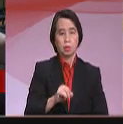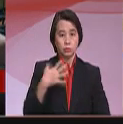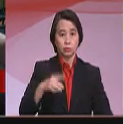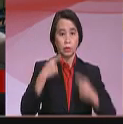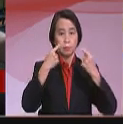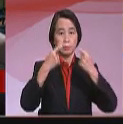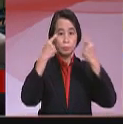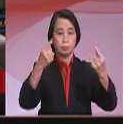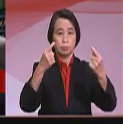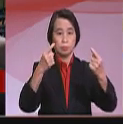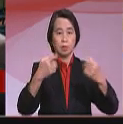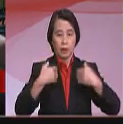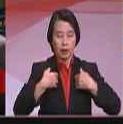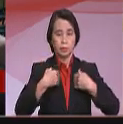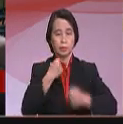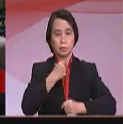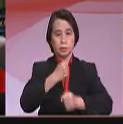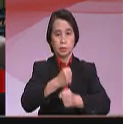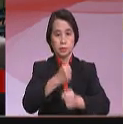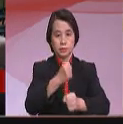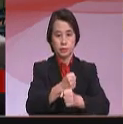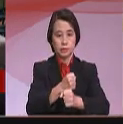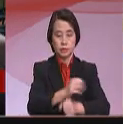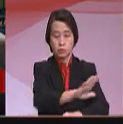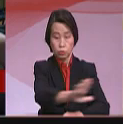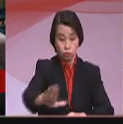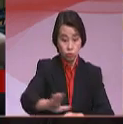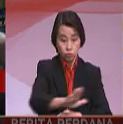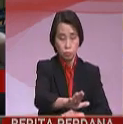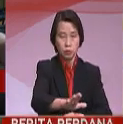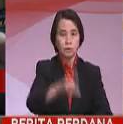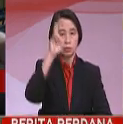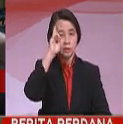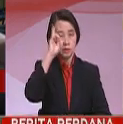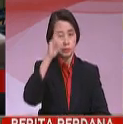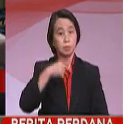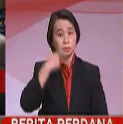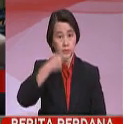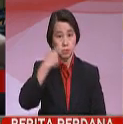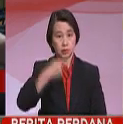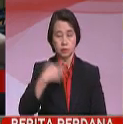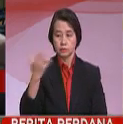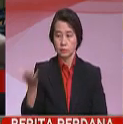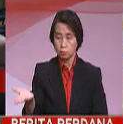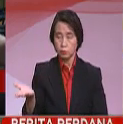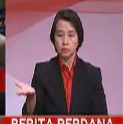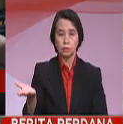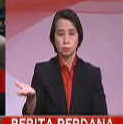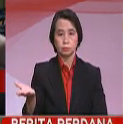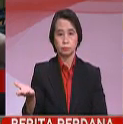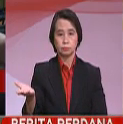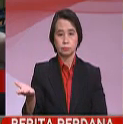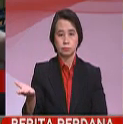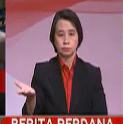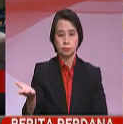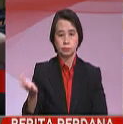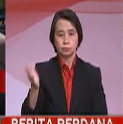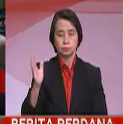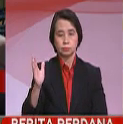berjaya lah, yang ada kejaya semua ya, seperti yang diperkatakan oleh apa ni